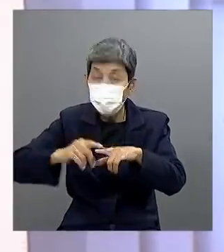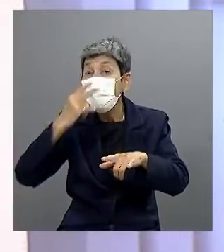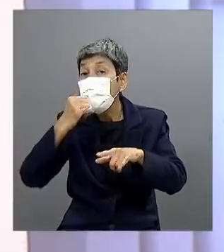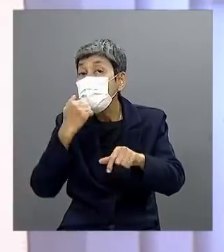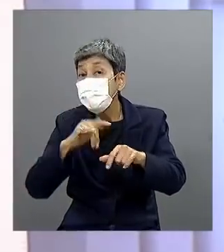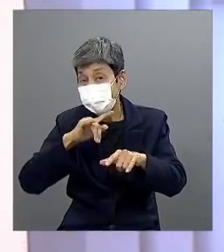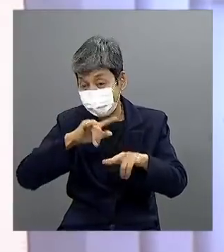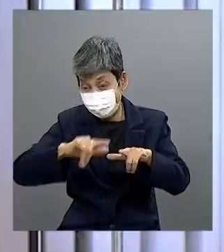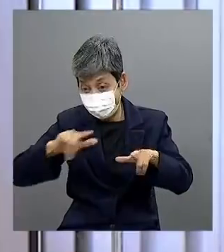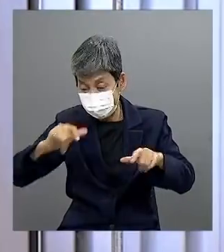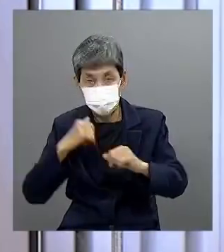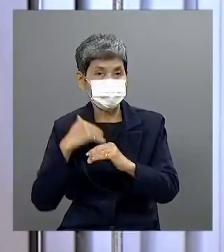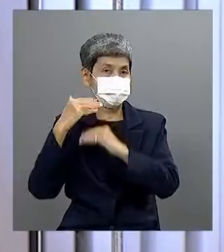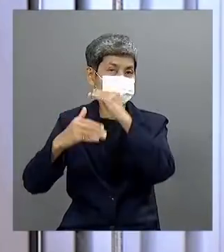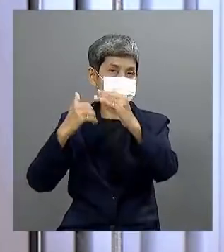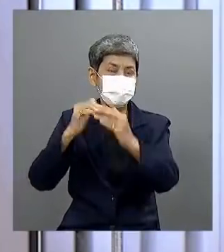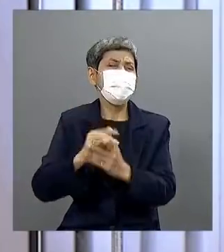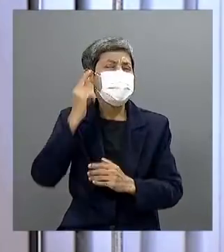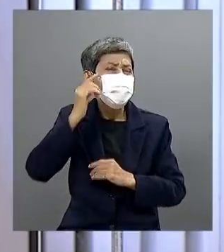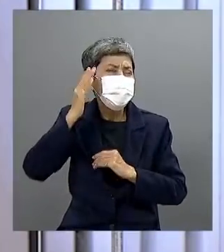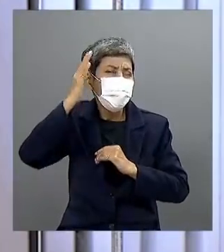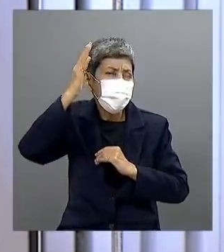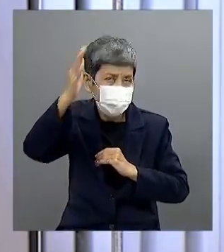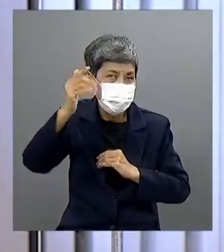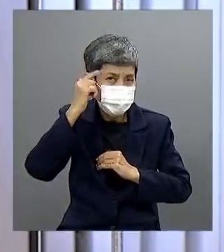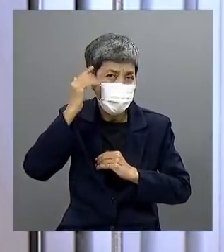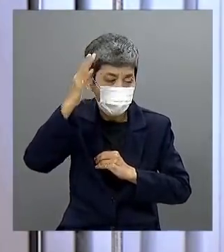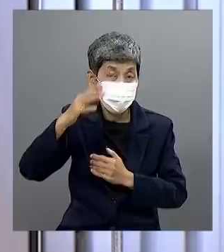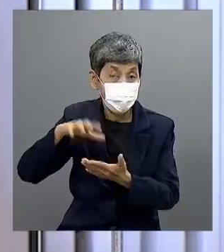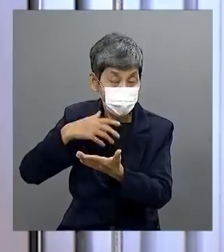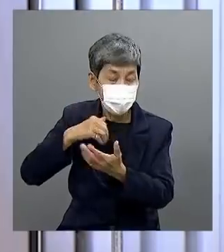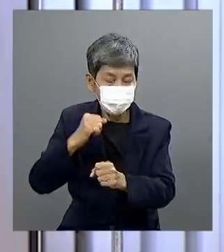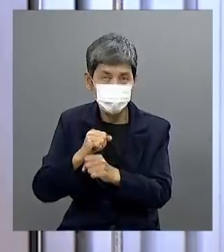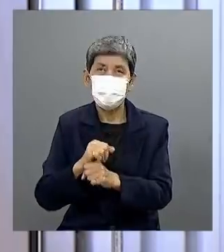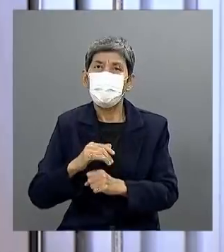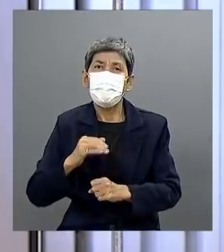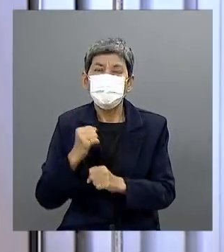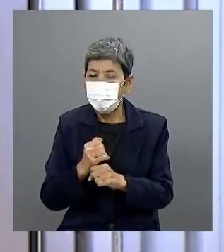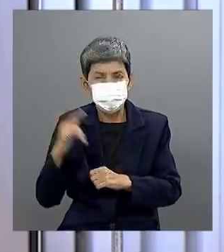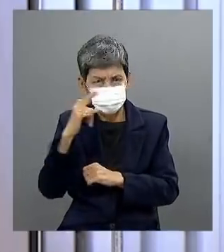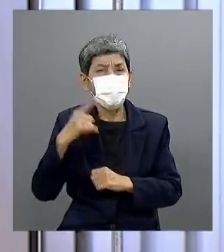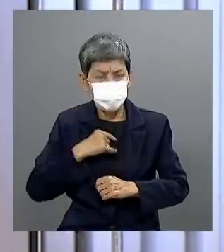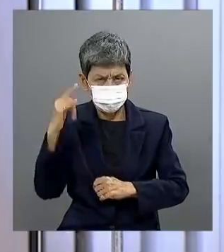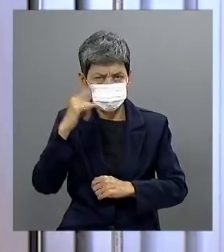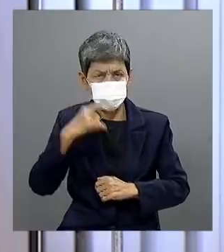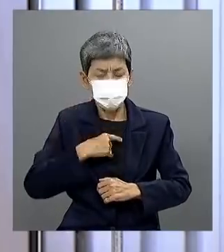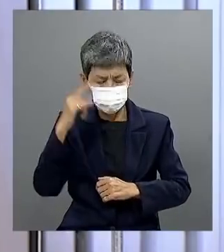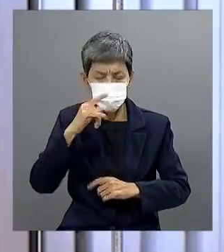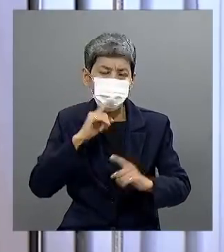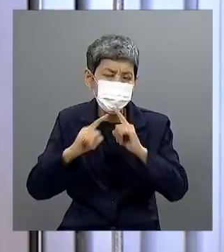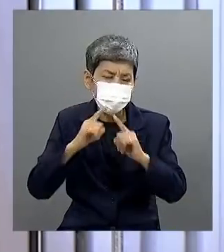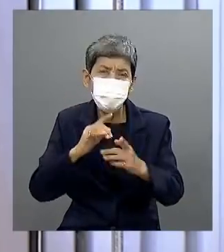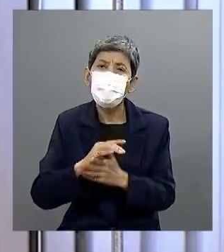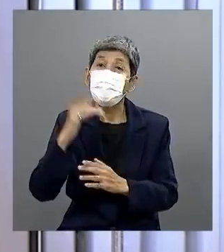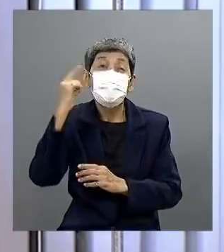น้าขึ้นไปเรื่อยๆ เขาบอกในอนาคตอ่ะนี่น้องป้างเล่าให้ฟังบอกน้องป้างชอบเครื่องบินคุณผู้ชม ใช่น้องป้างชอบมาก ค ุ ยกันเนี่ยเขาบอกว่าต่อไปเราจะไม่